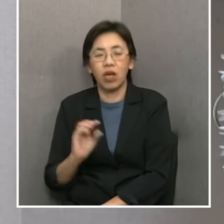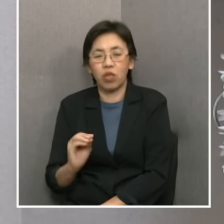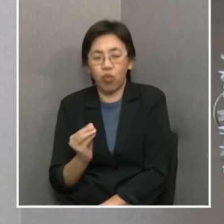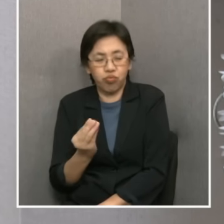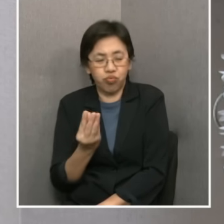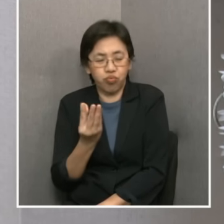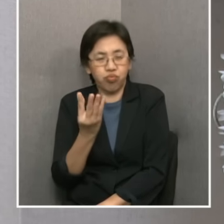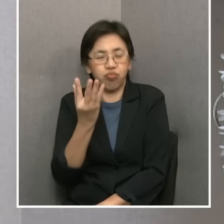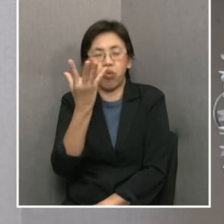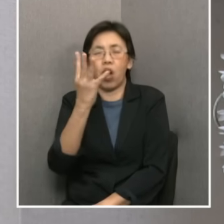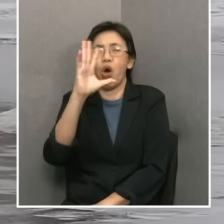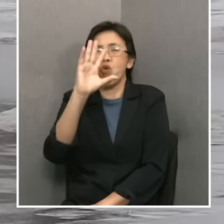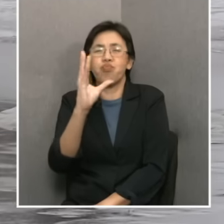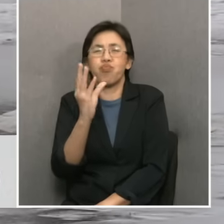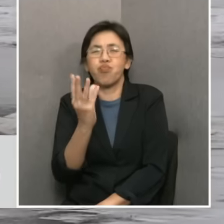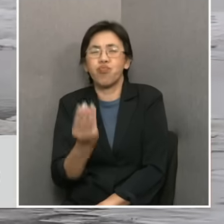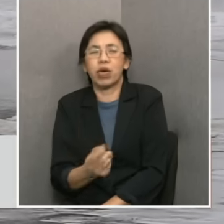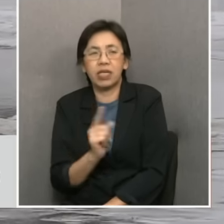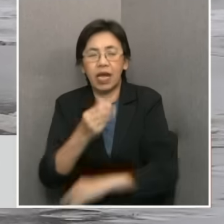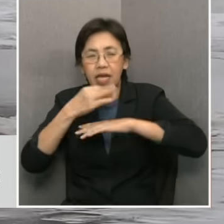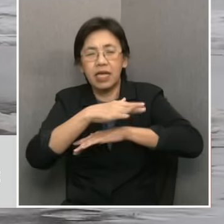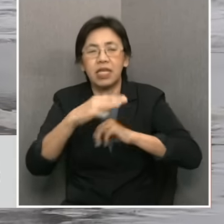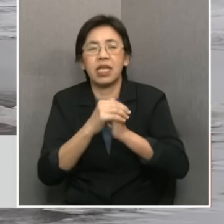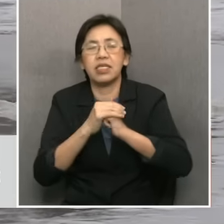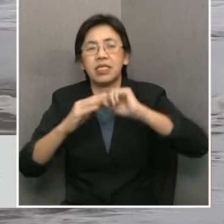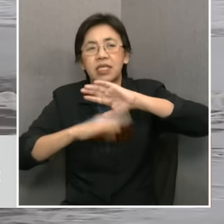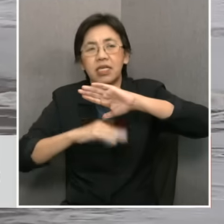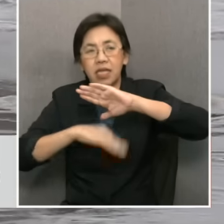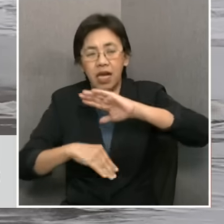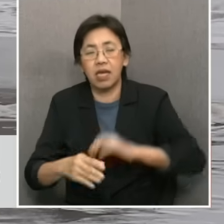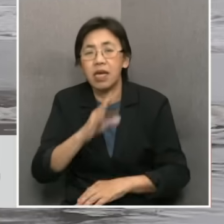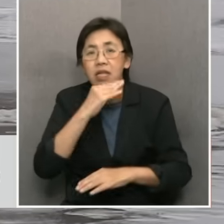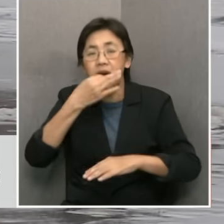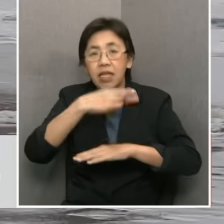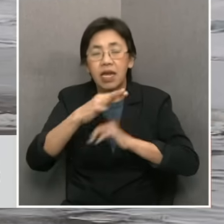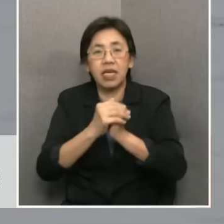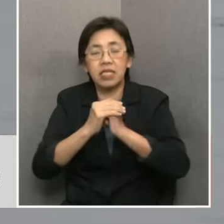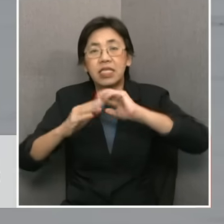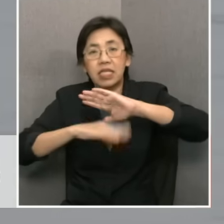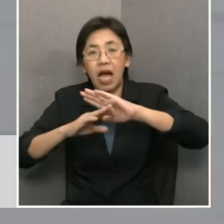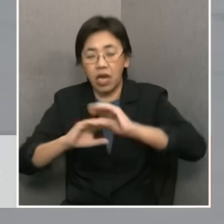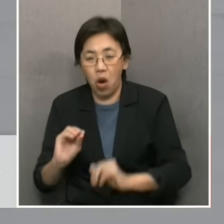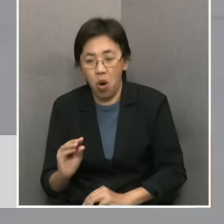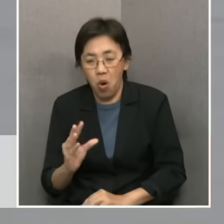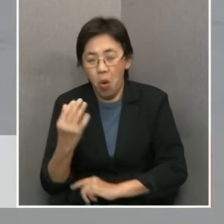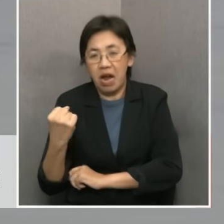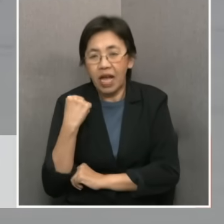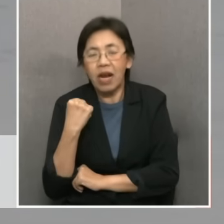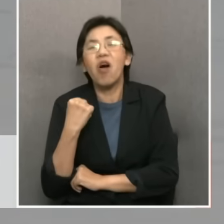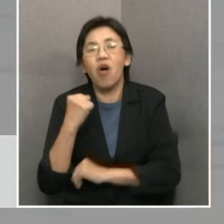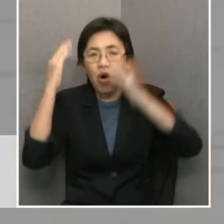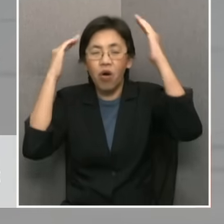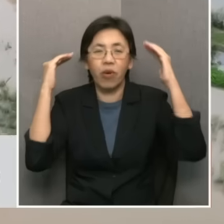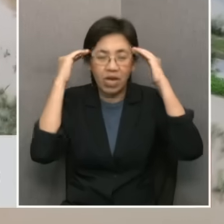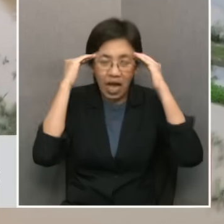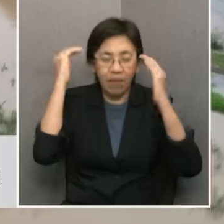เพิ่มกำลังแรงขึ้นในทะเลจีนใต ้ พอทะเลจีนใต้ปุ๊บมันก็จะมีกำลังสูงหน่อยฮะจะได้ผ่านเวียดนามผ่านลาวมาถึง